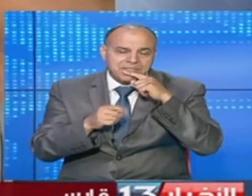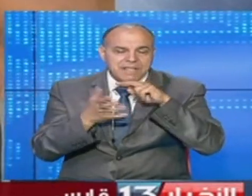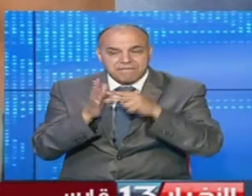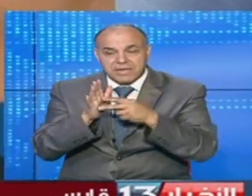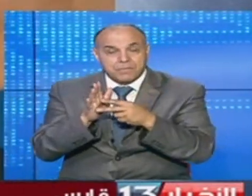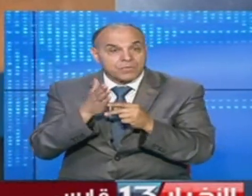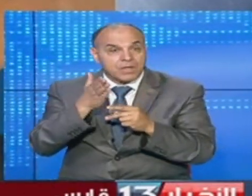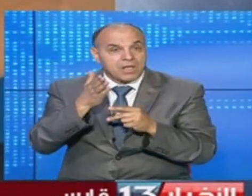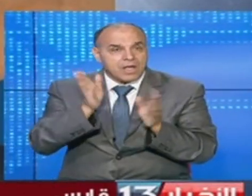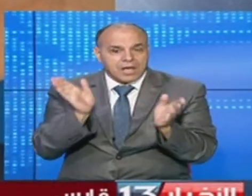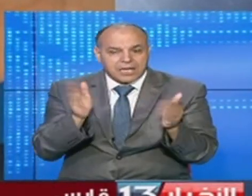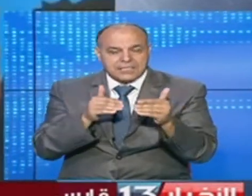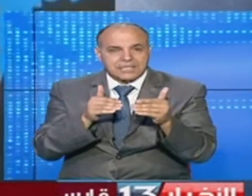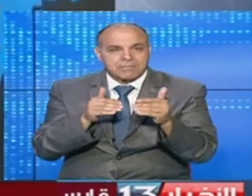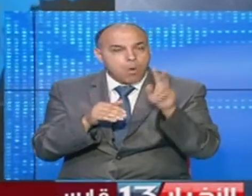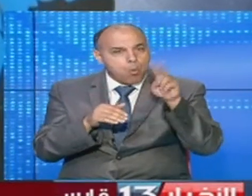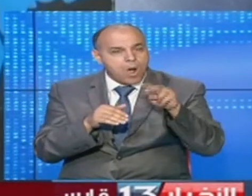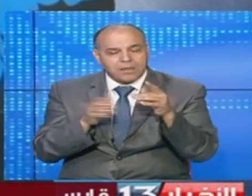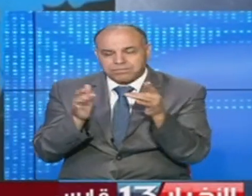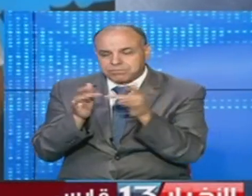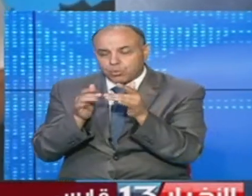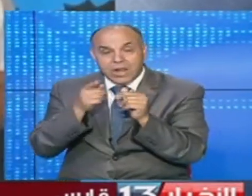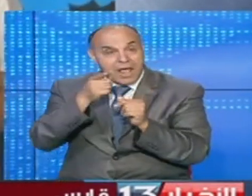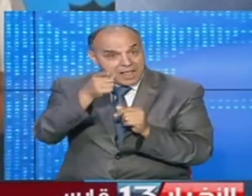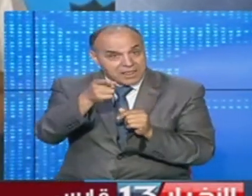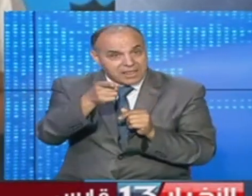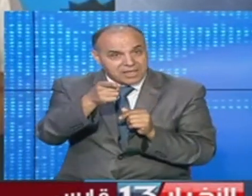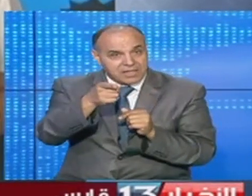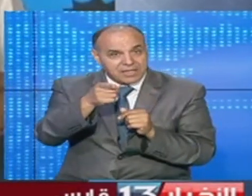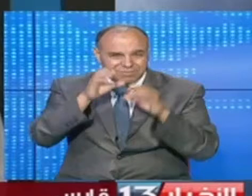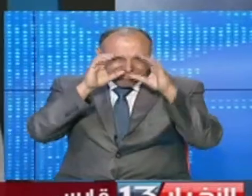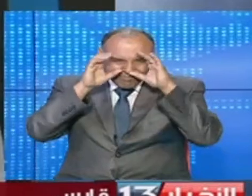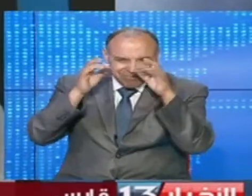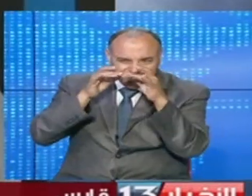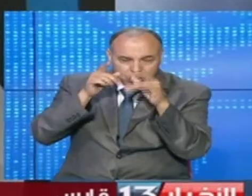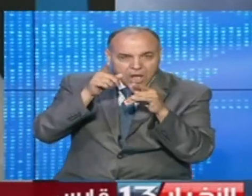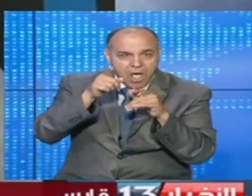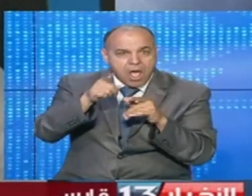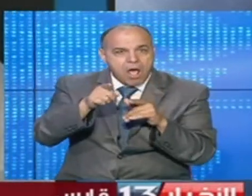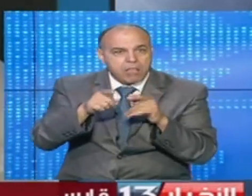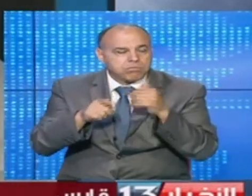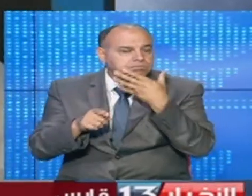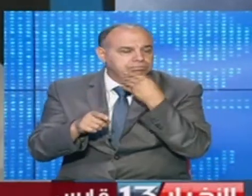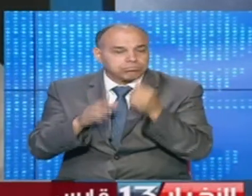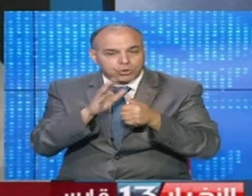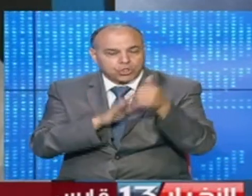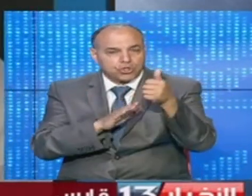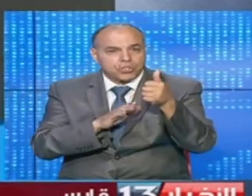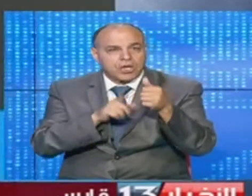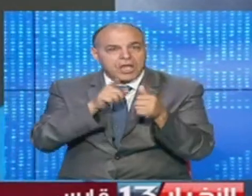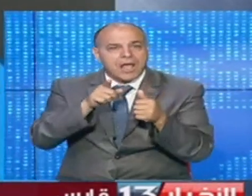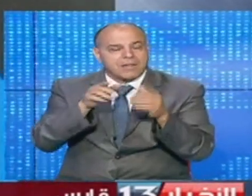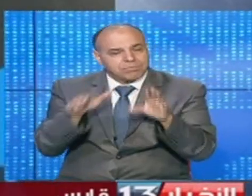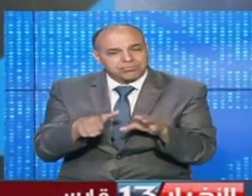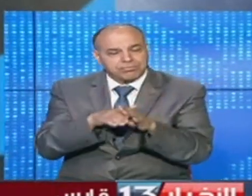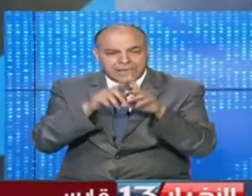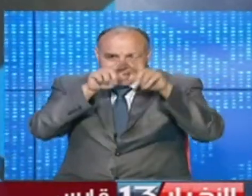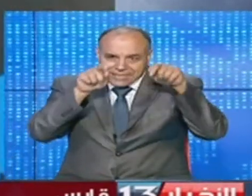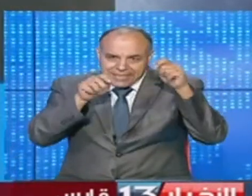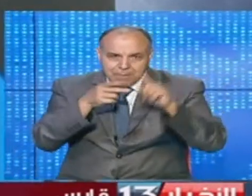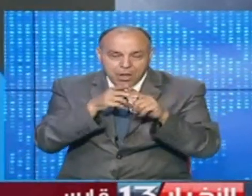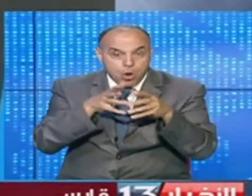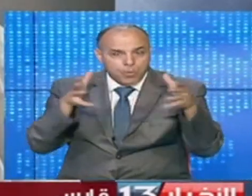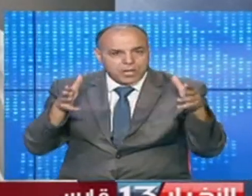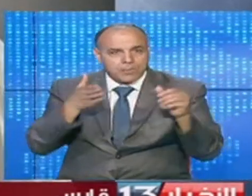قسم السينما الواقع الافتراضي الذي يميز هذا المهرجان يعد من الاقسام الناجحه في هذه التظاهره السينمائيه